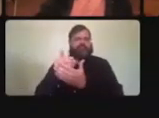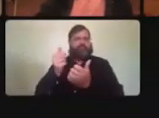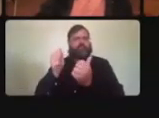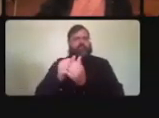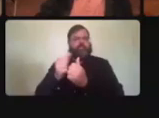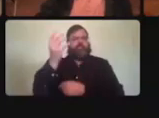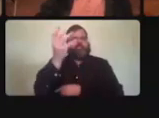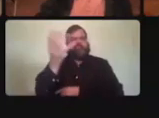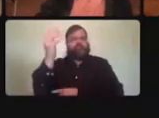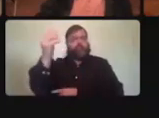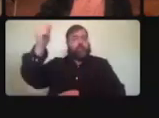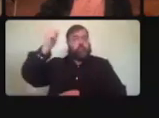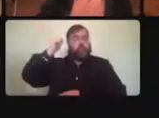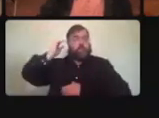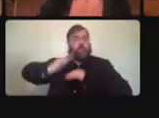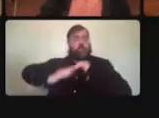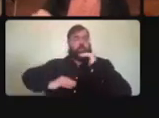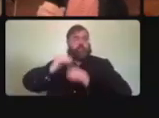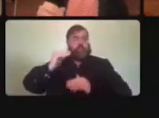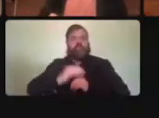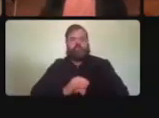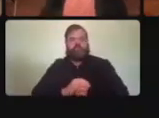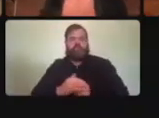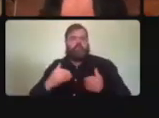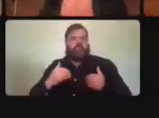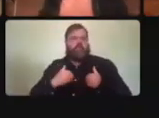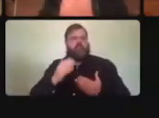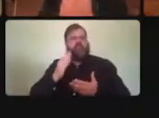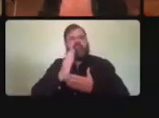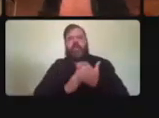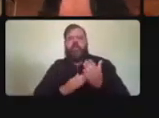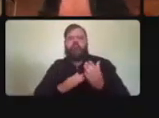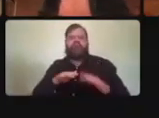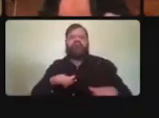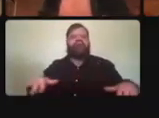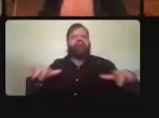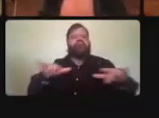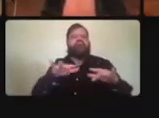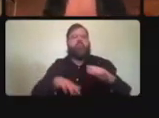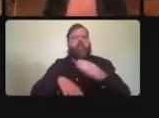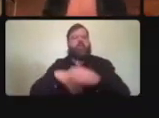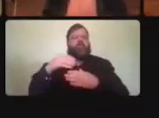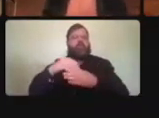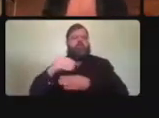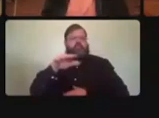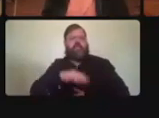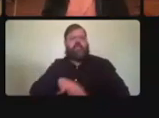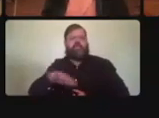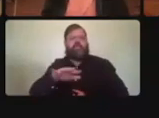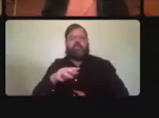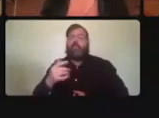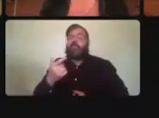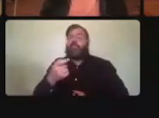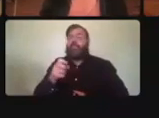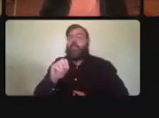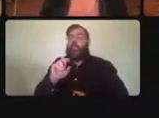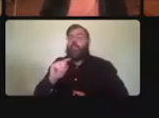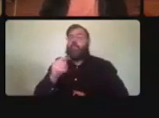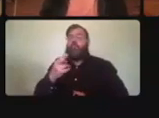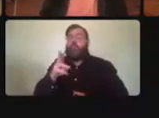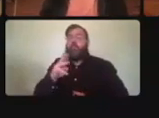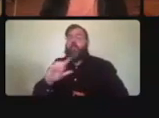mfano, tuna darasa, madarasa yako katika viwango viwili.